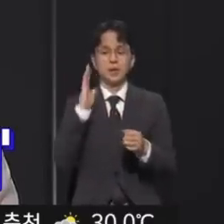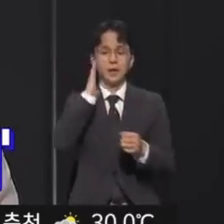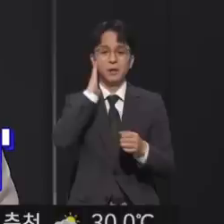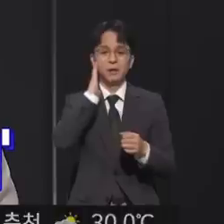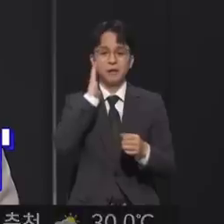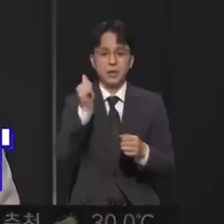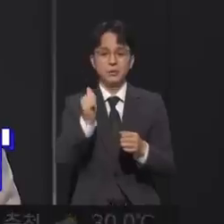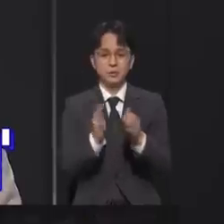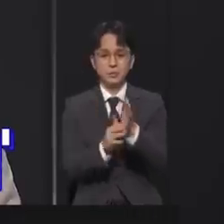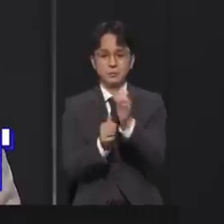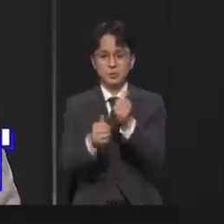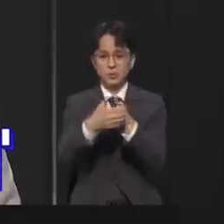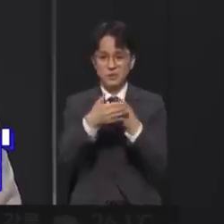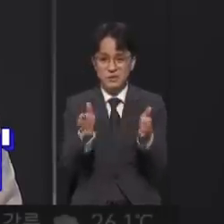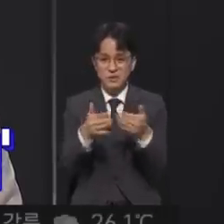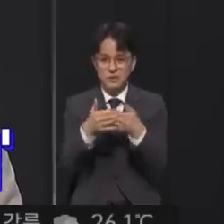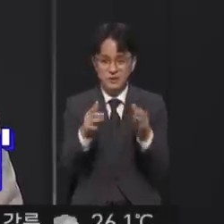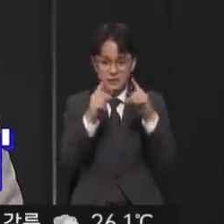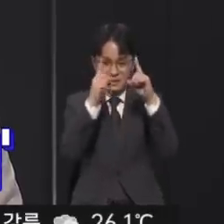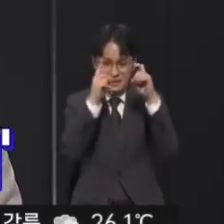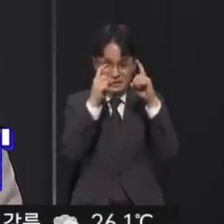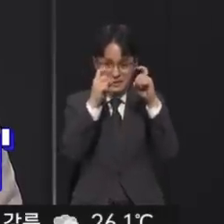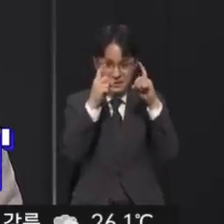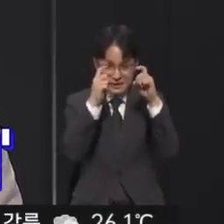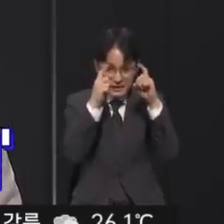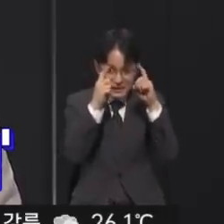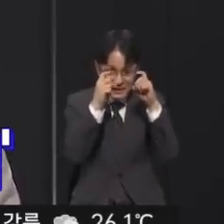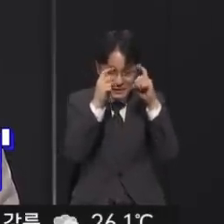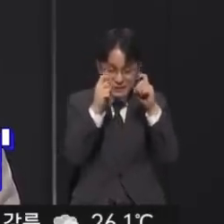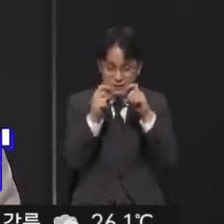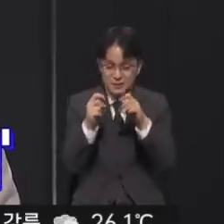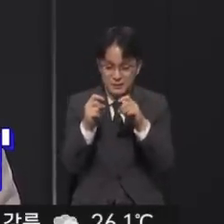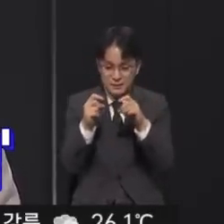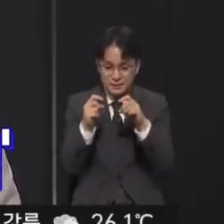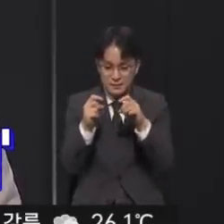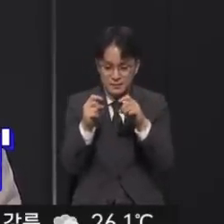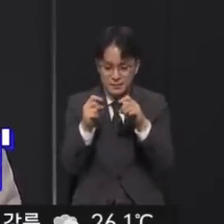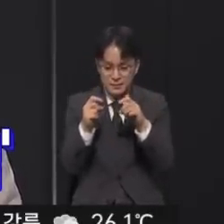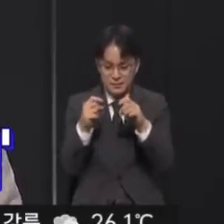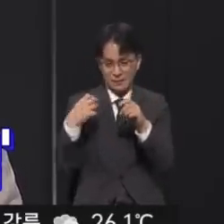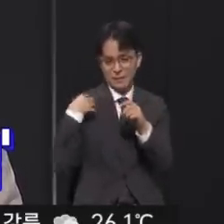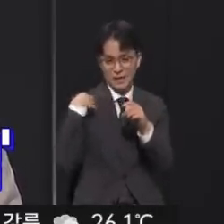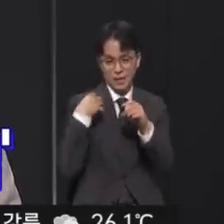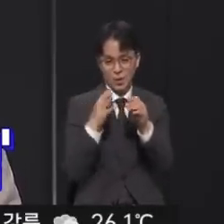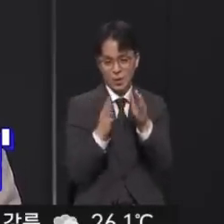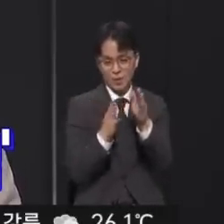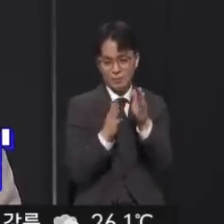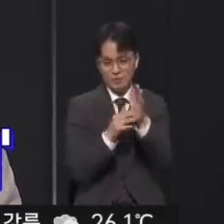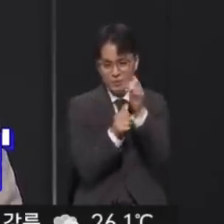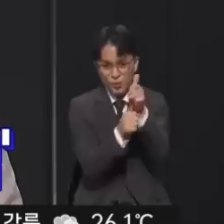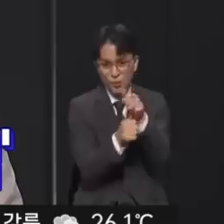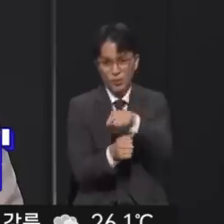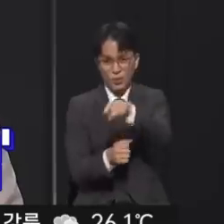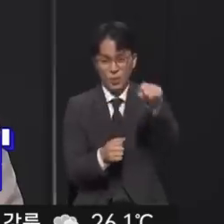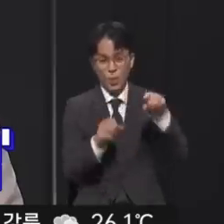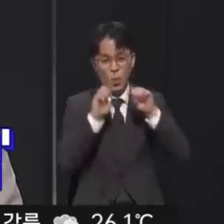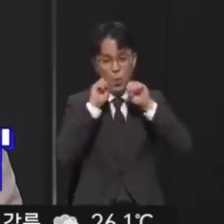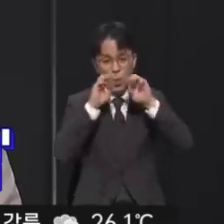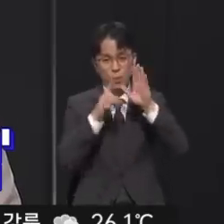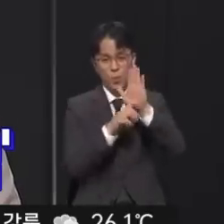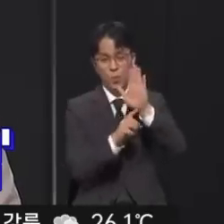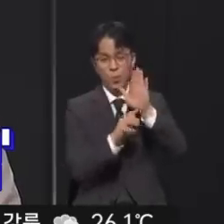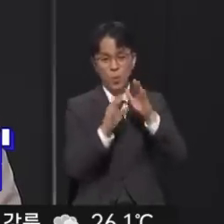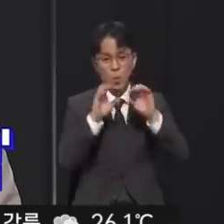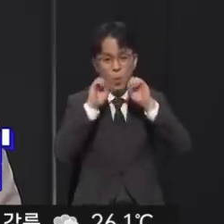호드를 하는 이 인력들의 대한 제대로 된 교체나 뭐 이런게 있어야 될 것 같습니다 이 도대체 무슨 해결이